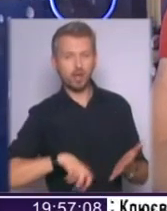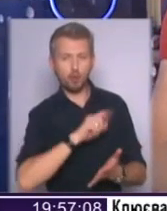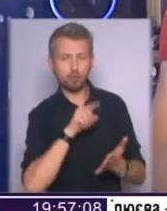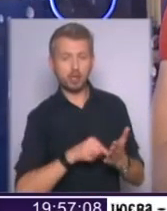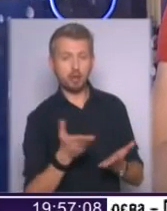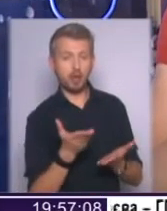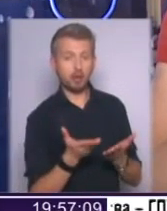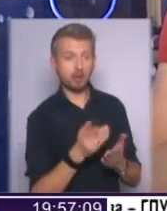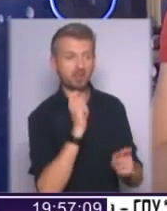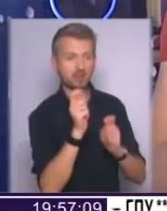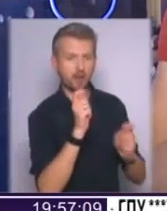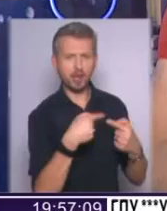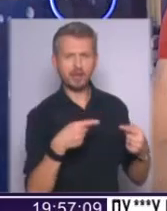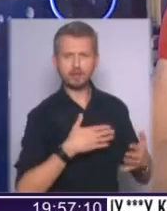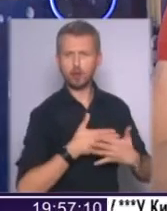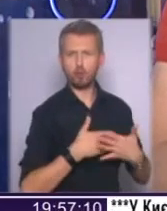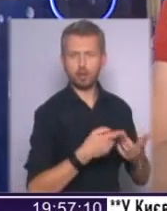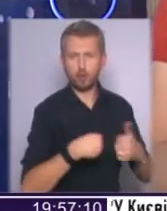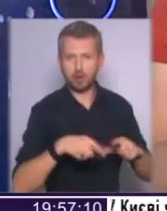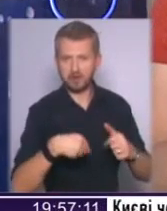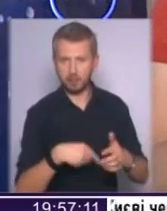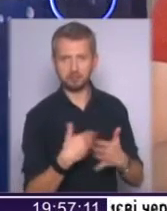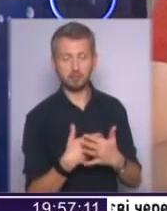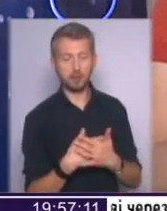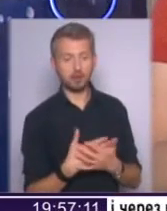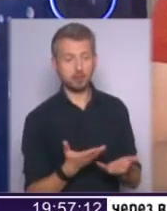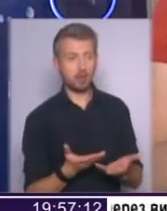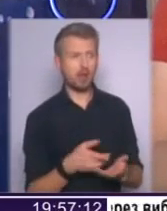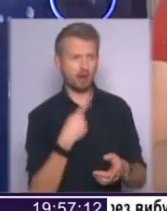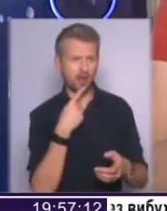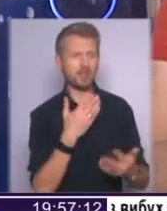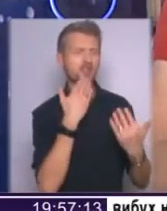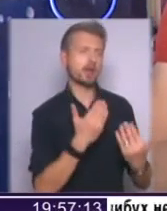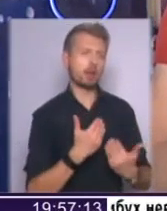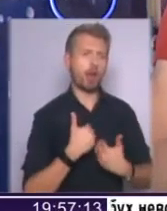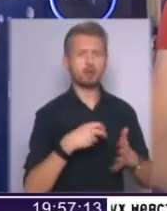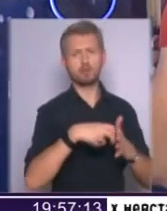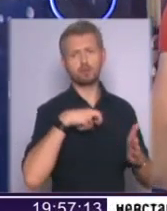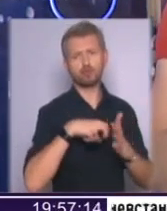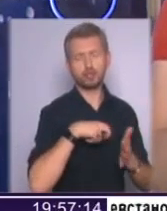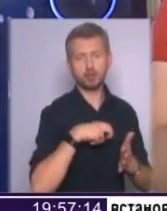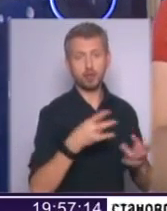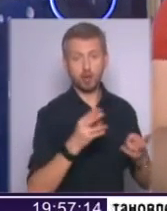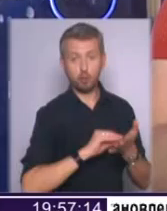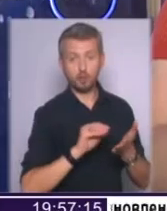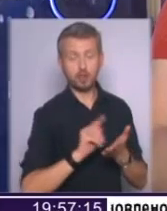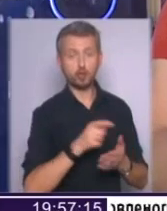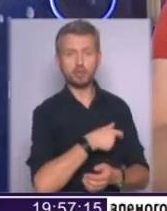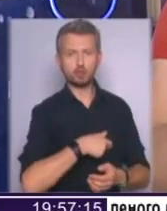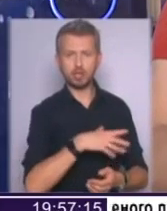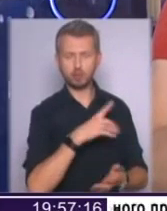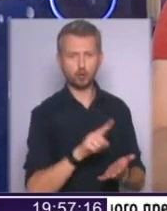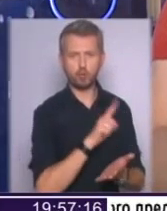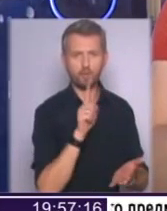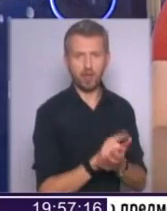ставлять різні громадські рухи і організації. Кажуть, звертайтесь, пишіть. Тобто, я думаю, що треба прописати, щоб депутати були